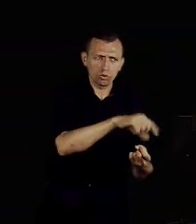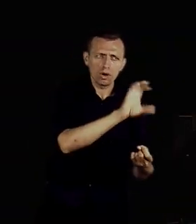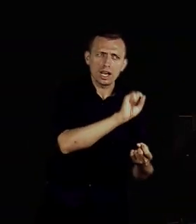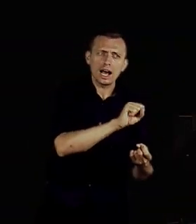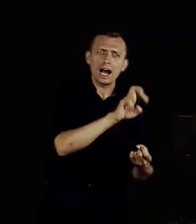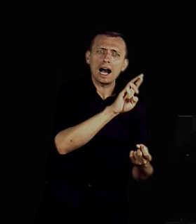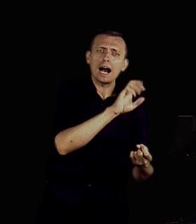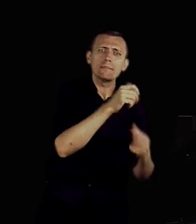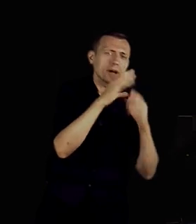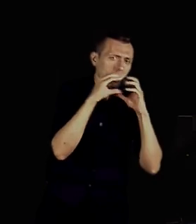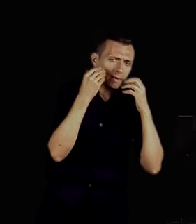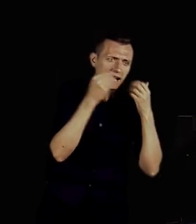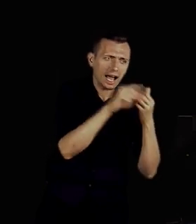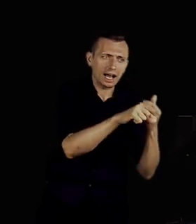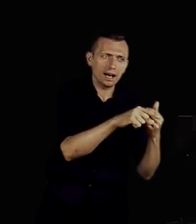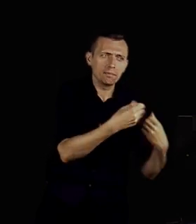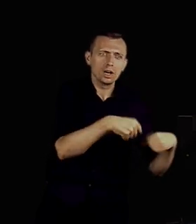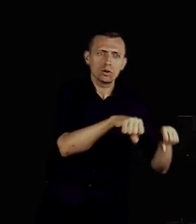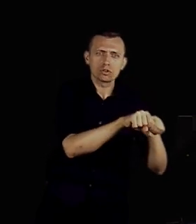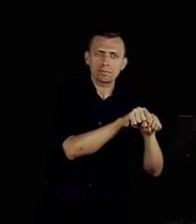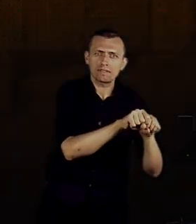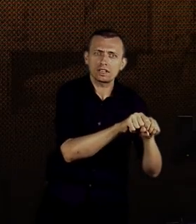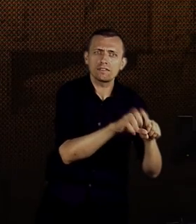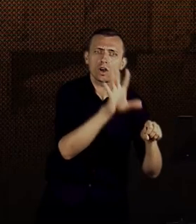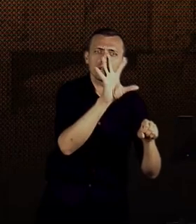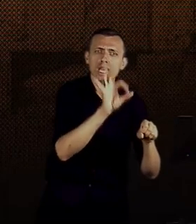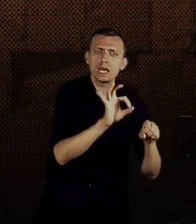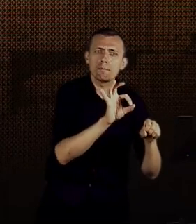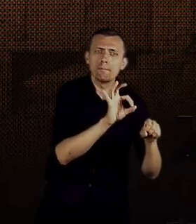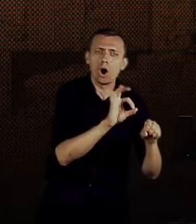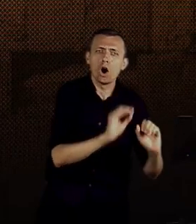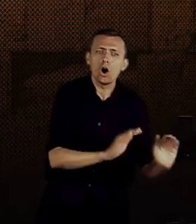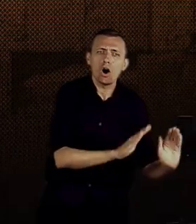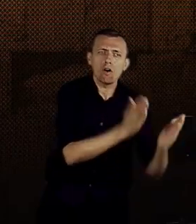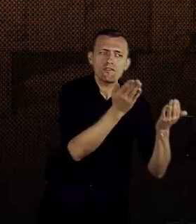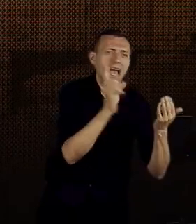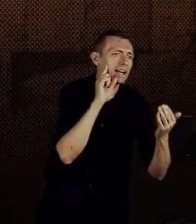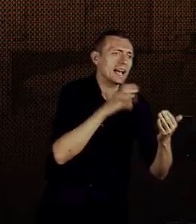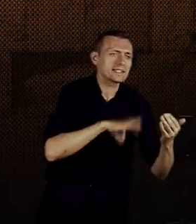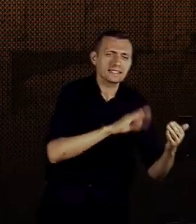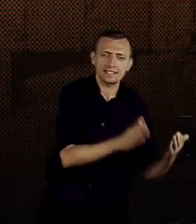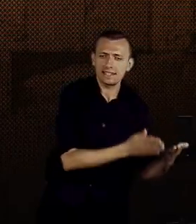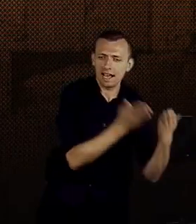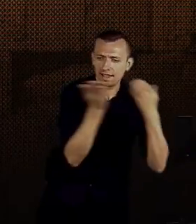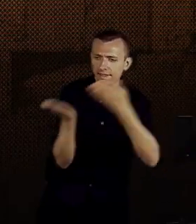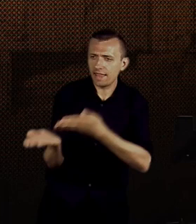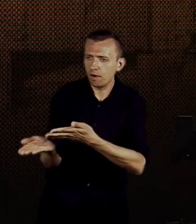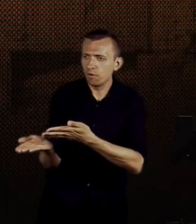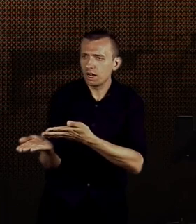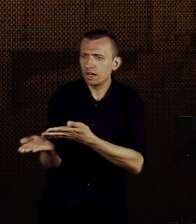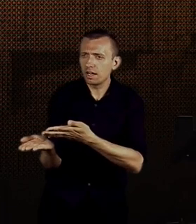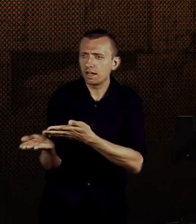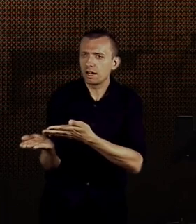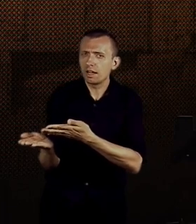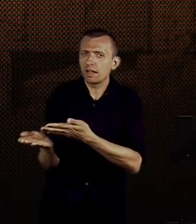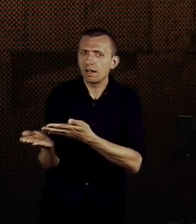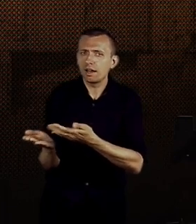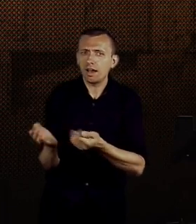uczynek Abrahama polegający na ofiarowaniu Izaaka nie był uczynkiem wynikającym z przestrzegania